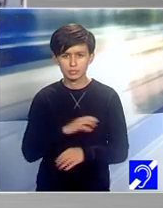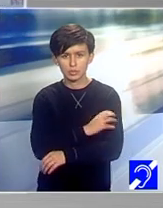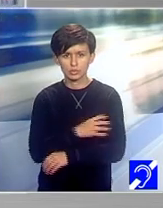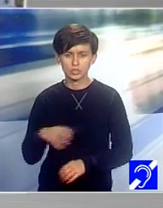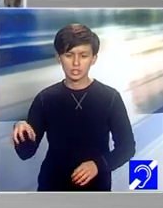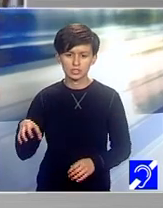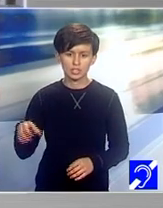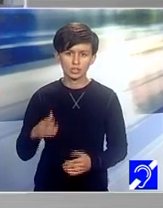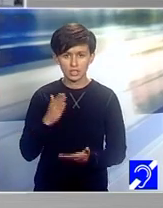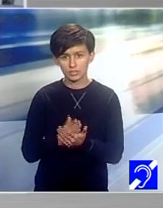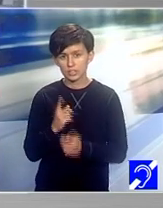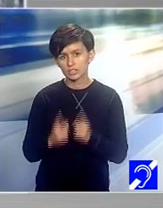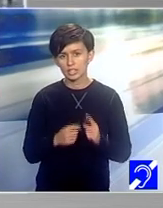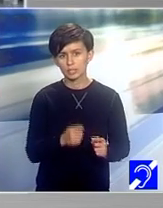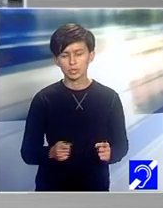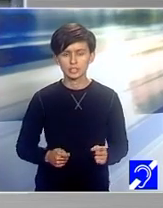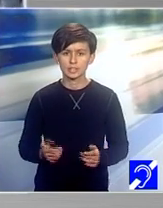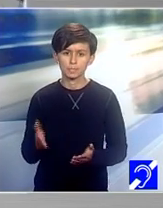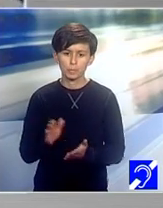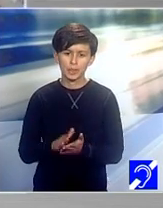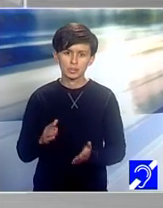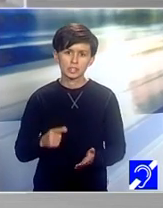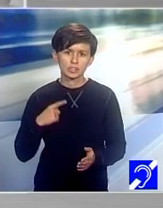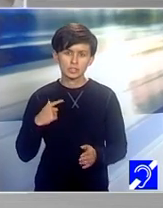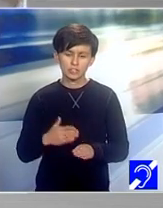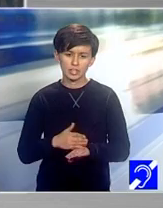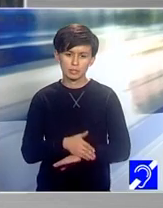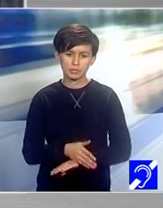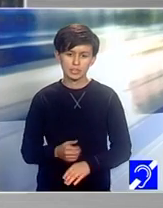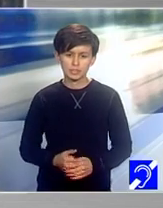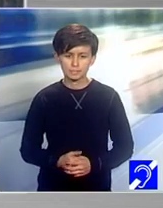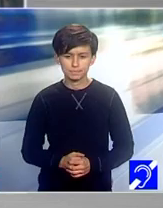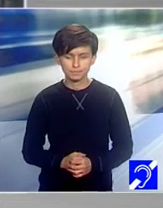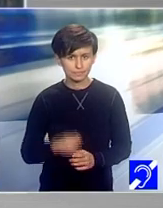zilele viitoare dacă proiectele din aplicație vor fi implementate.